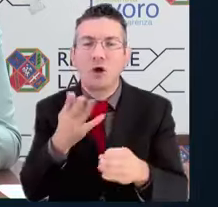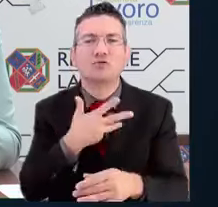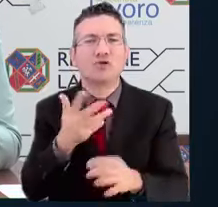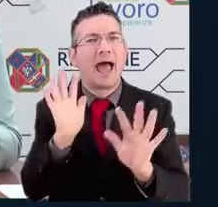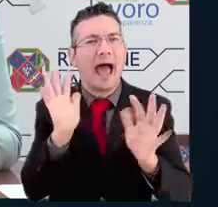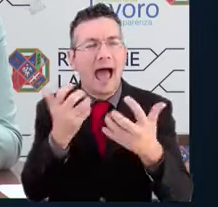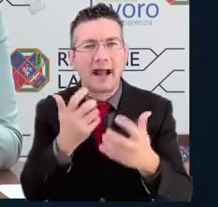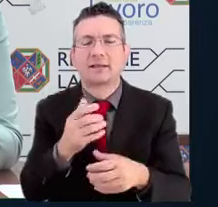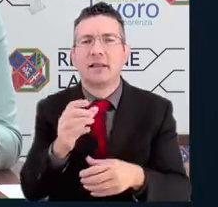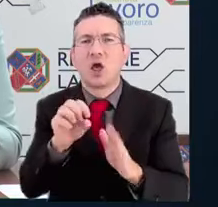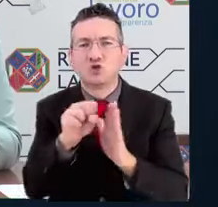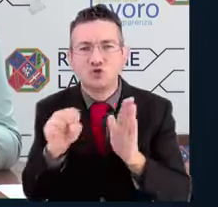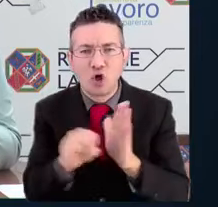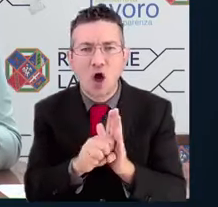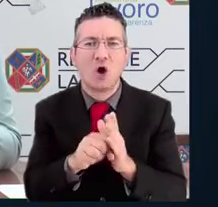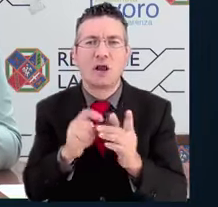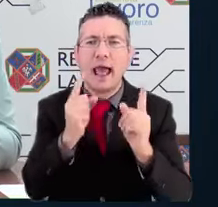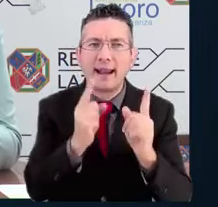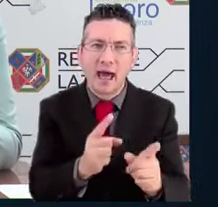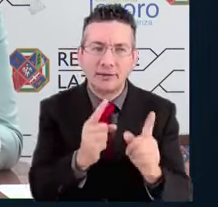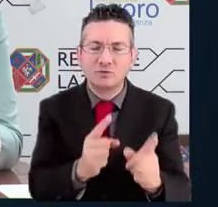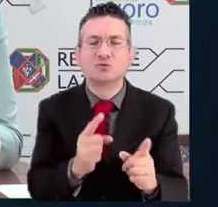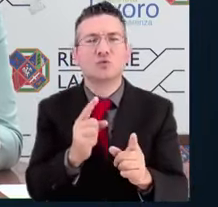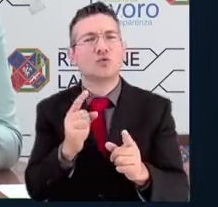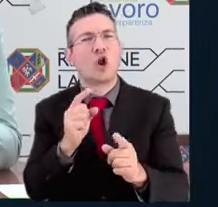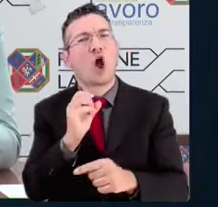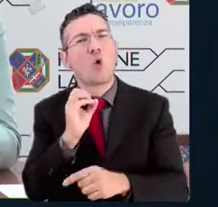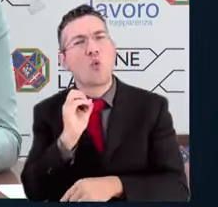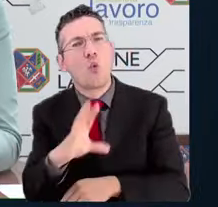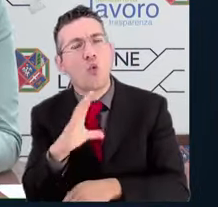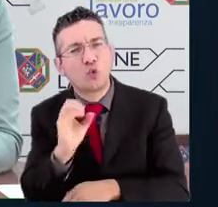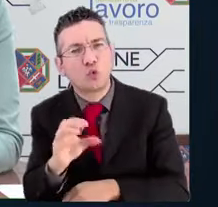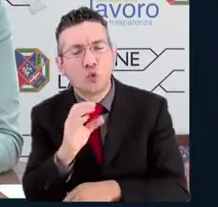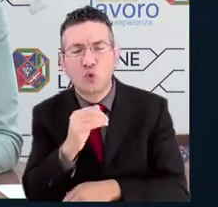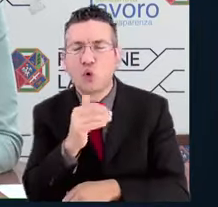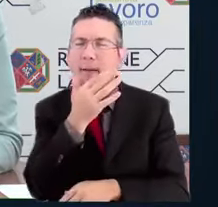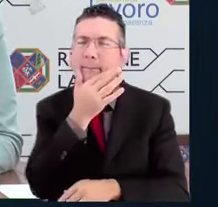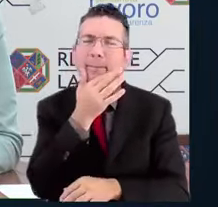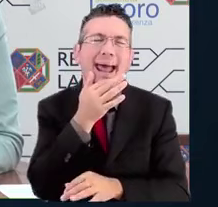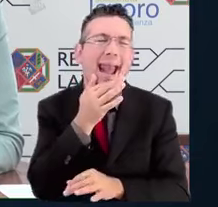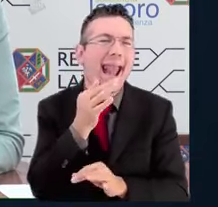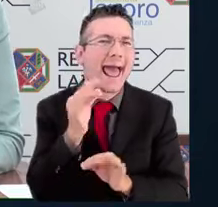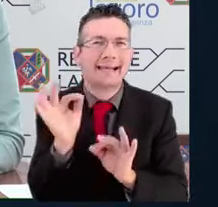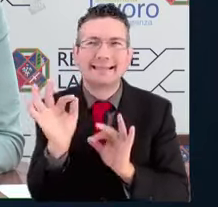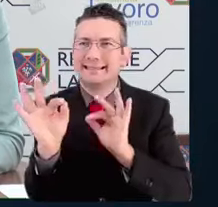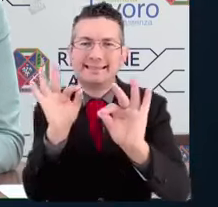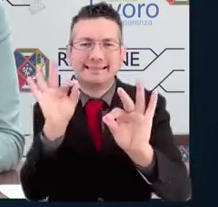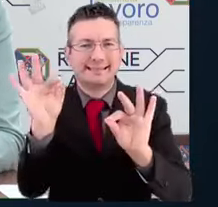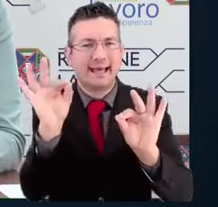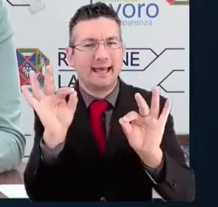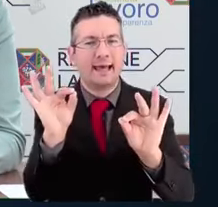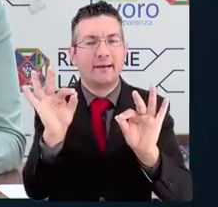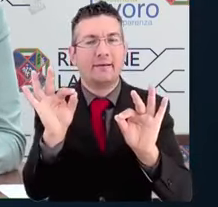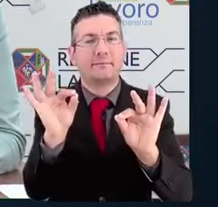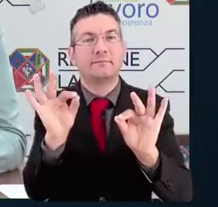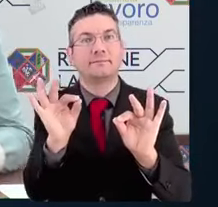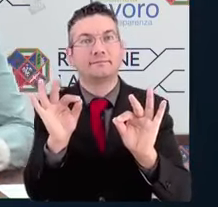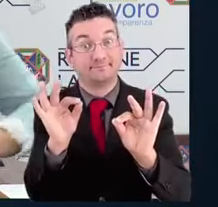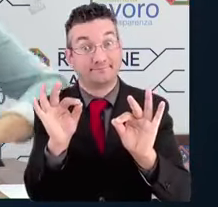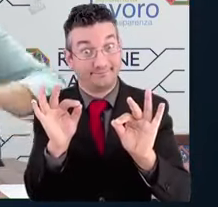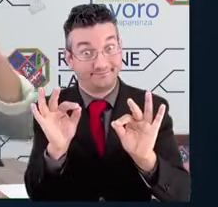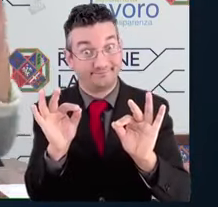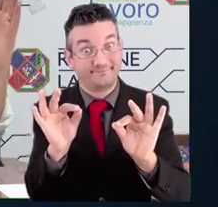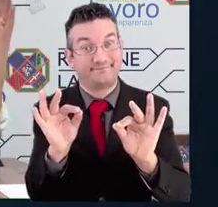natura tante bellezze per far sì che quello che